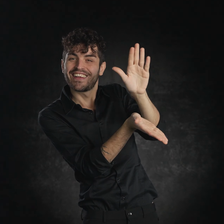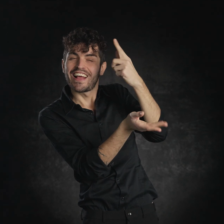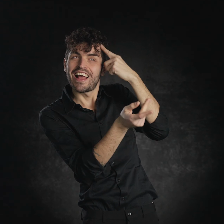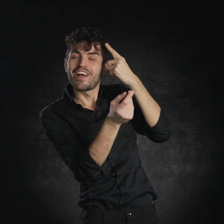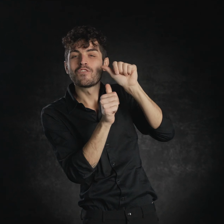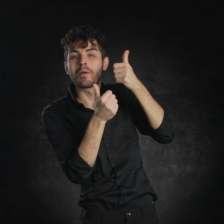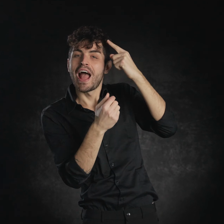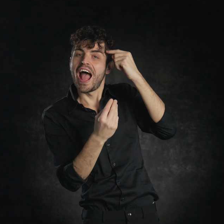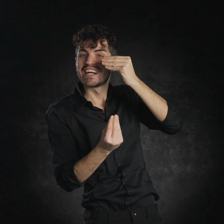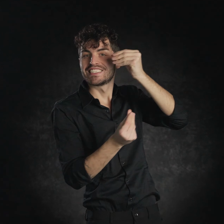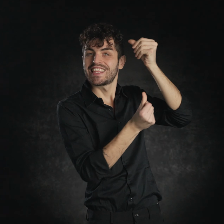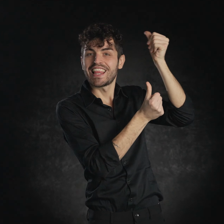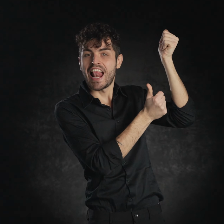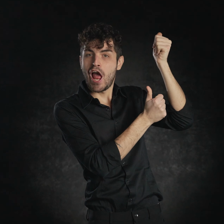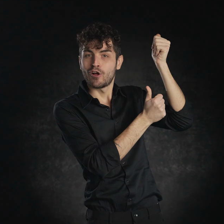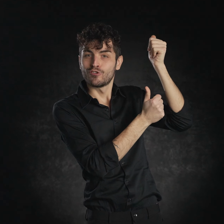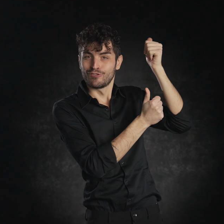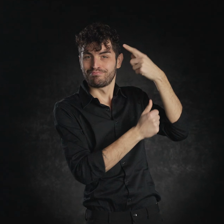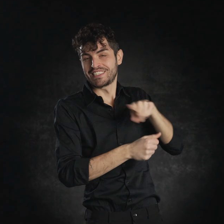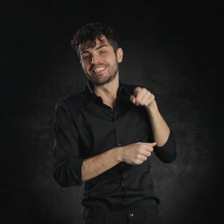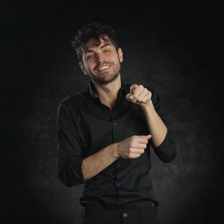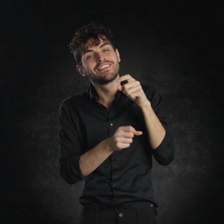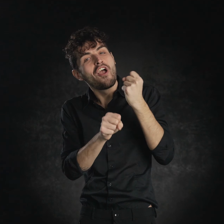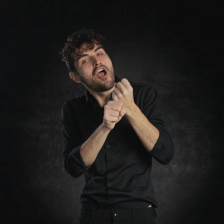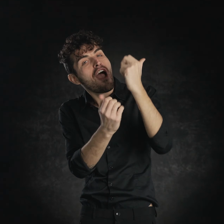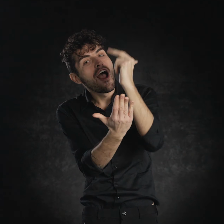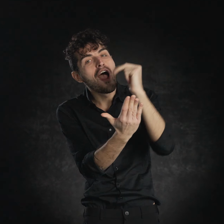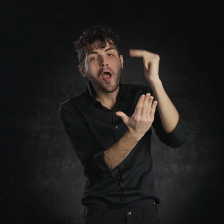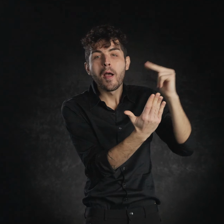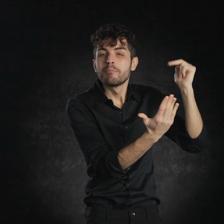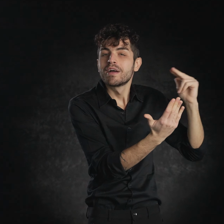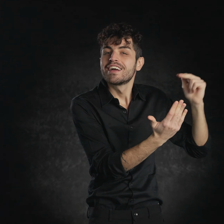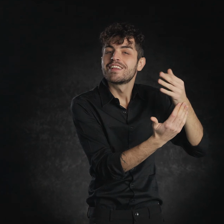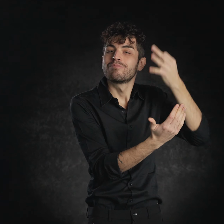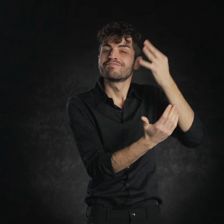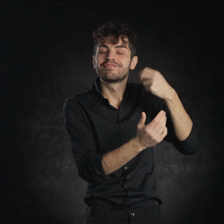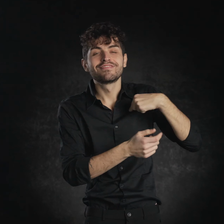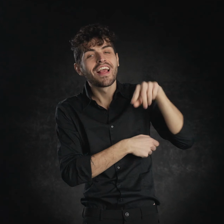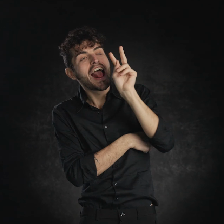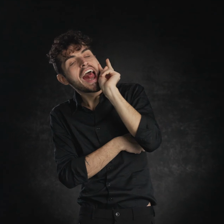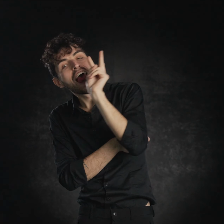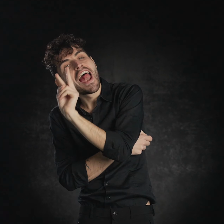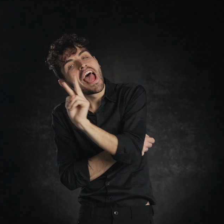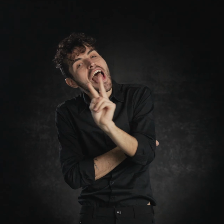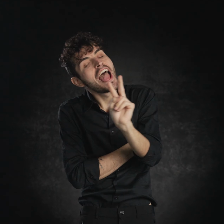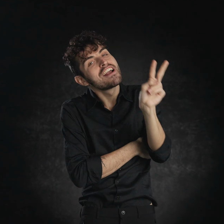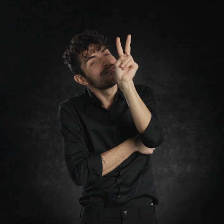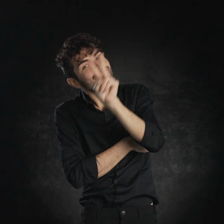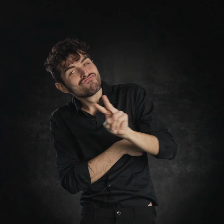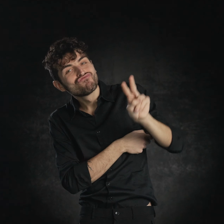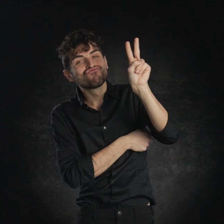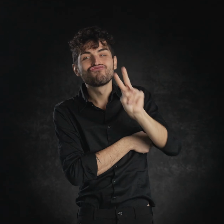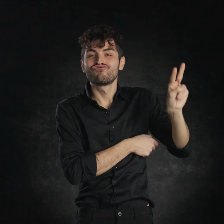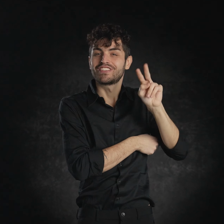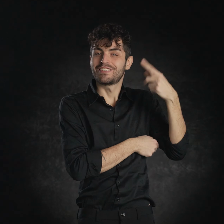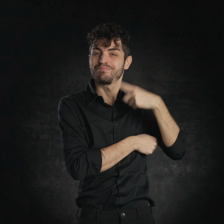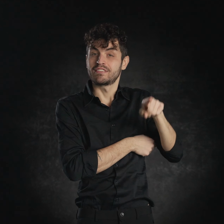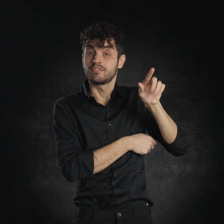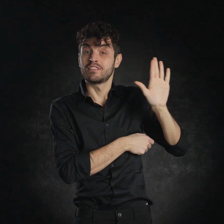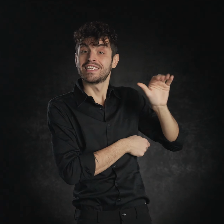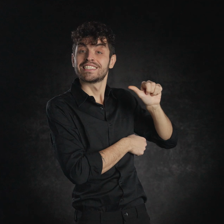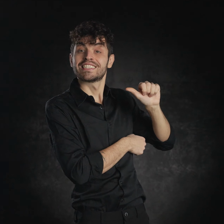parte quindi dei canoni di astrazione su questo rimando Tutti a leggere il l'opera fondamentale